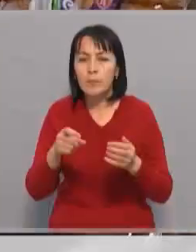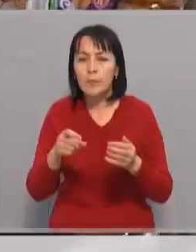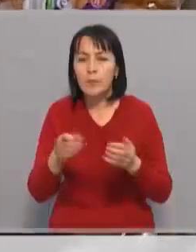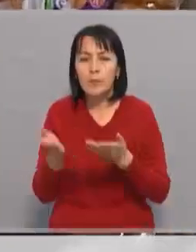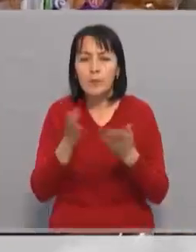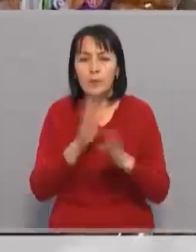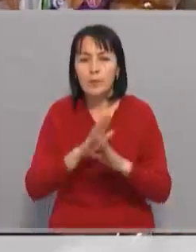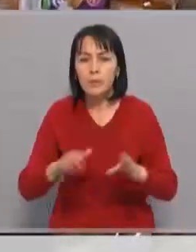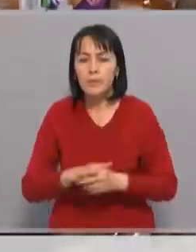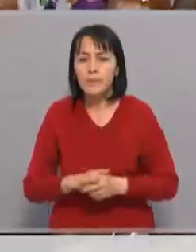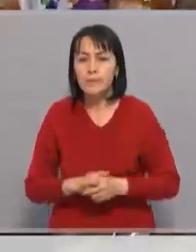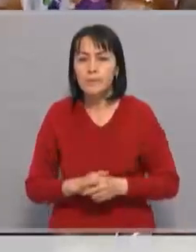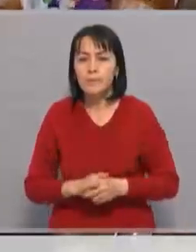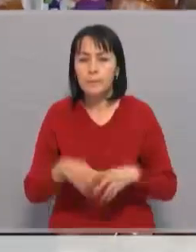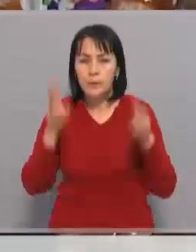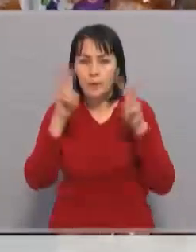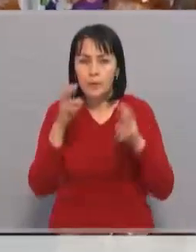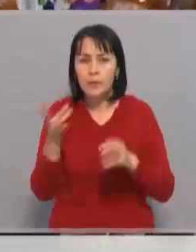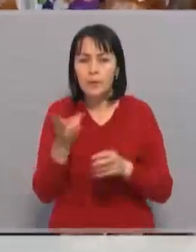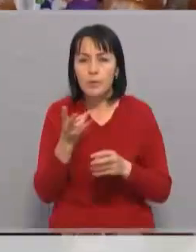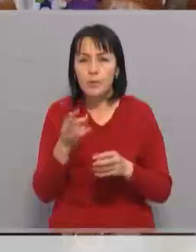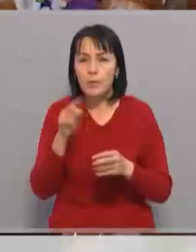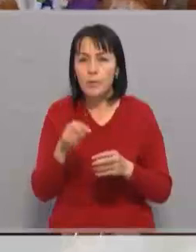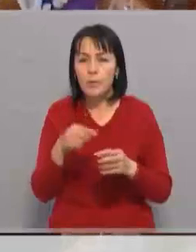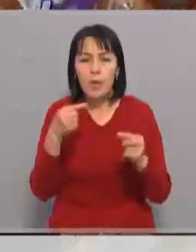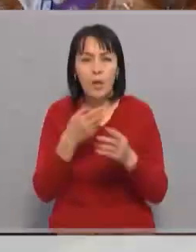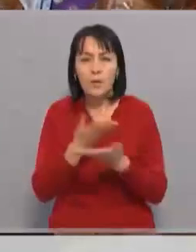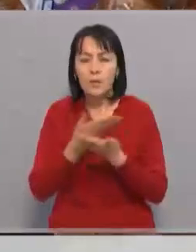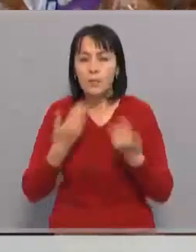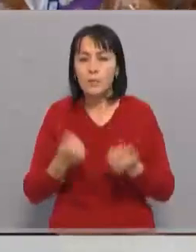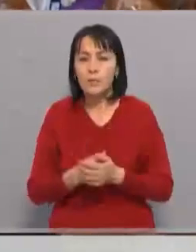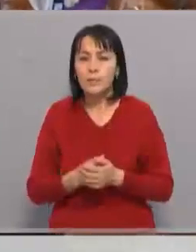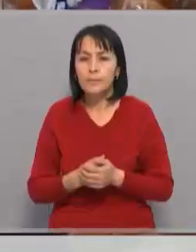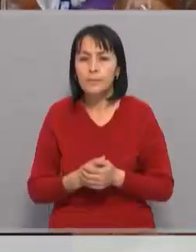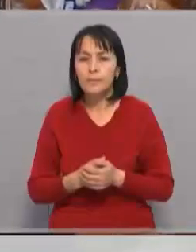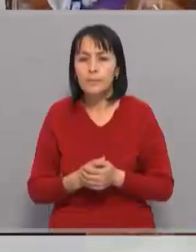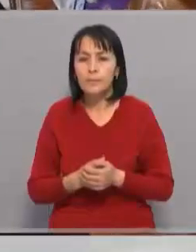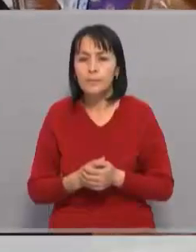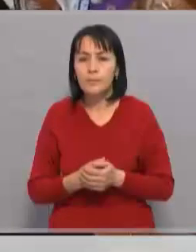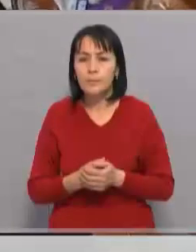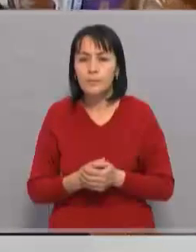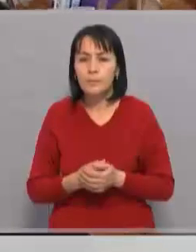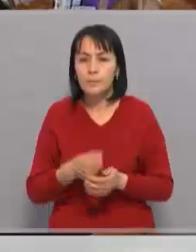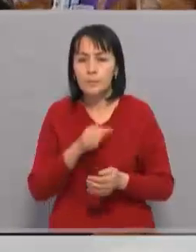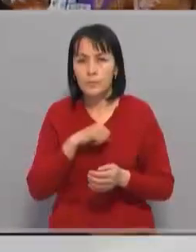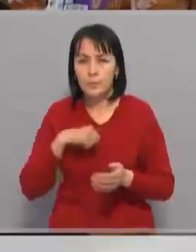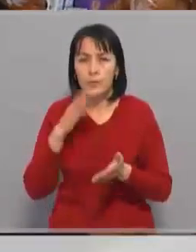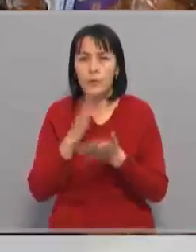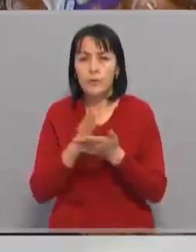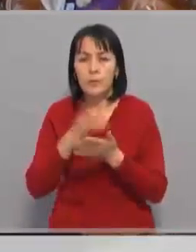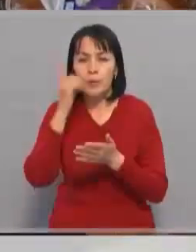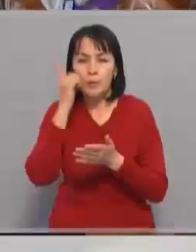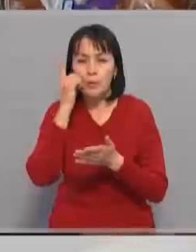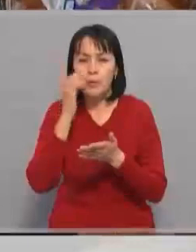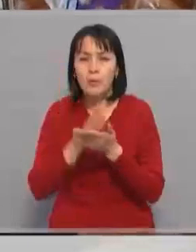қалады. Әділ тексеру керек, оған ешқандай қарсылығымыз жоқ. Жалпы өздеріңіз қабылдайсыздар ма? Қабылдаймыз. Енді